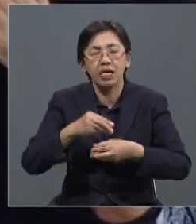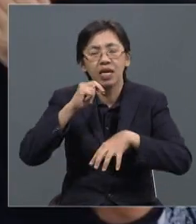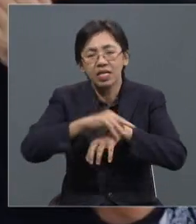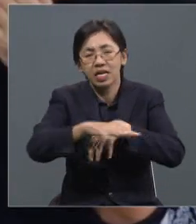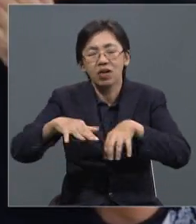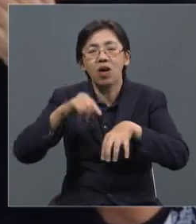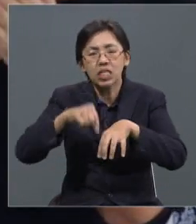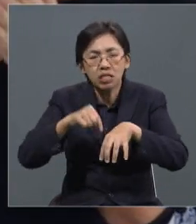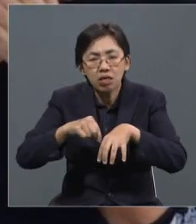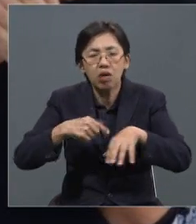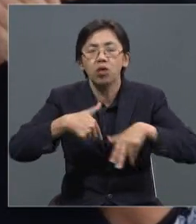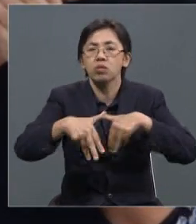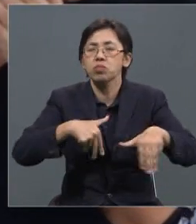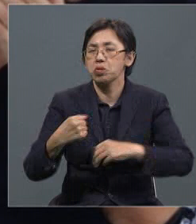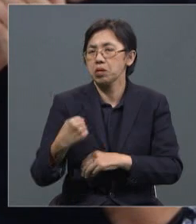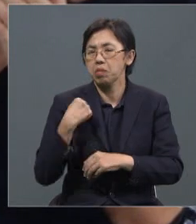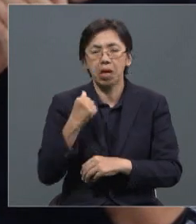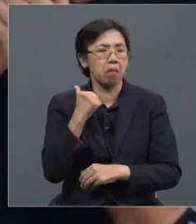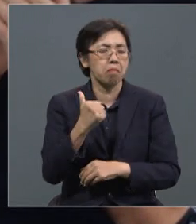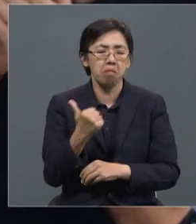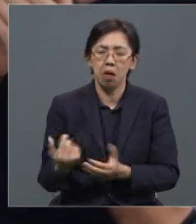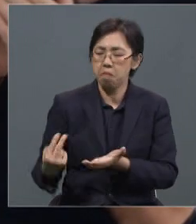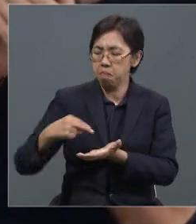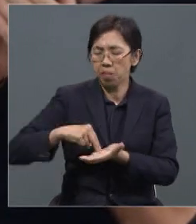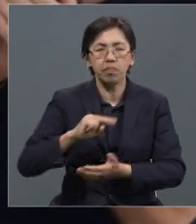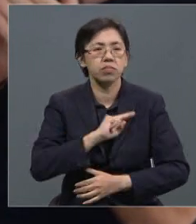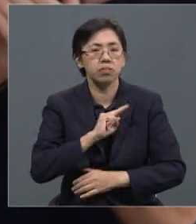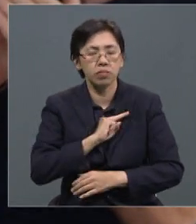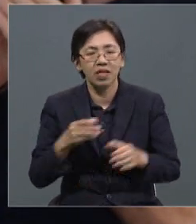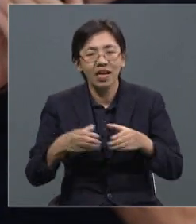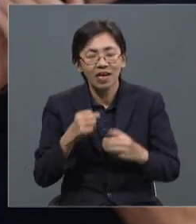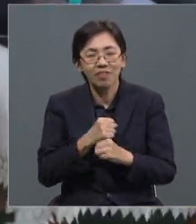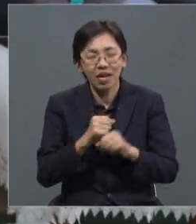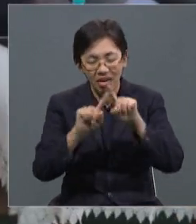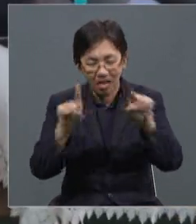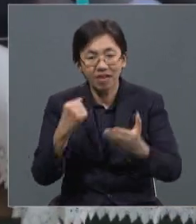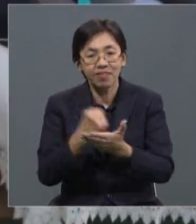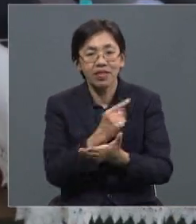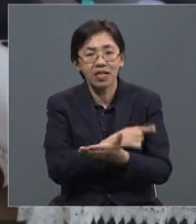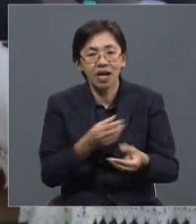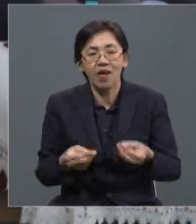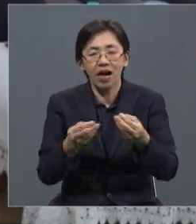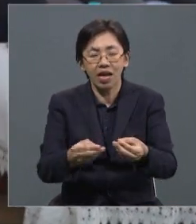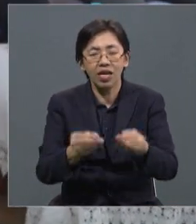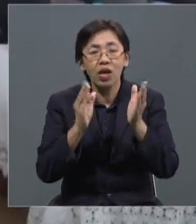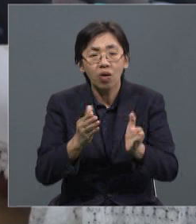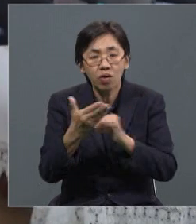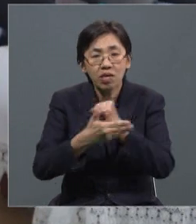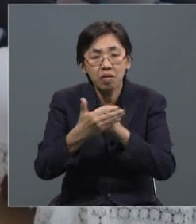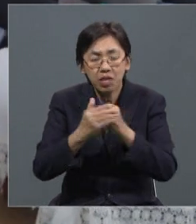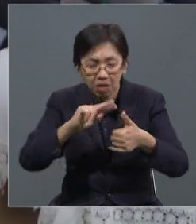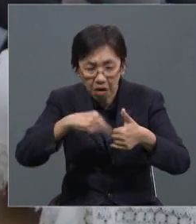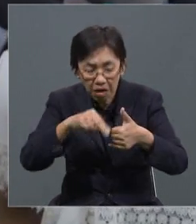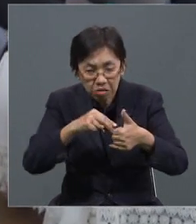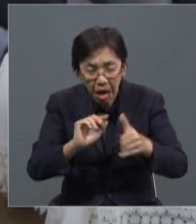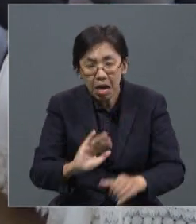ไหถือได้ว่าชุมชนเข้มแข็งด้วยตนเองโดยคณะยังได้มอบเกียรติบัตรสีขาวให้แก่ผู้ที่ผ่านการบำบัดรักษายาเสพติด